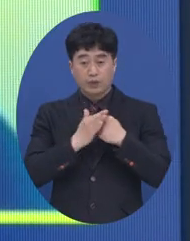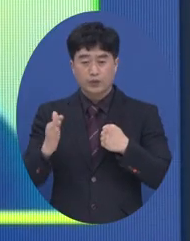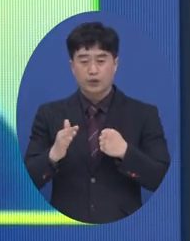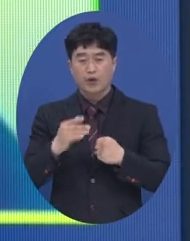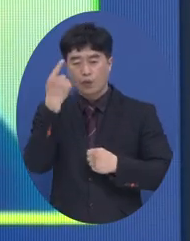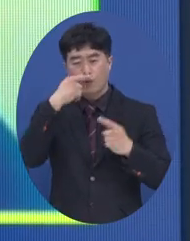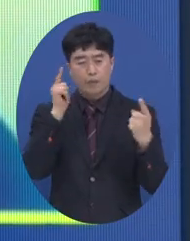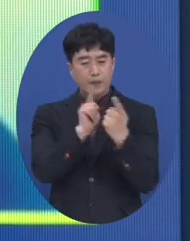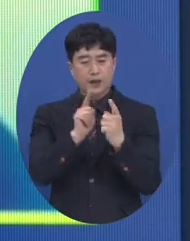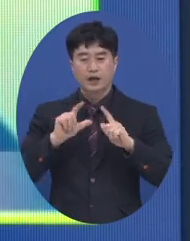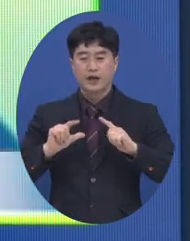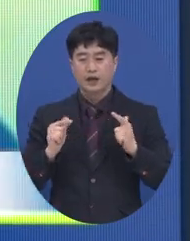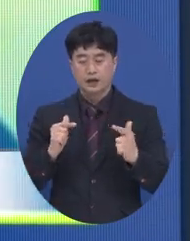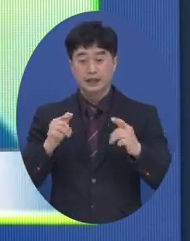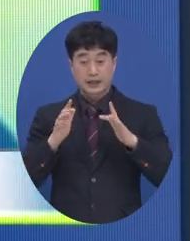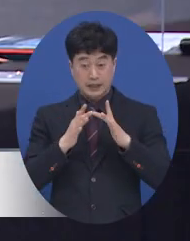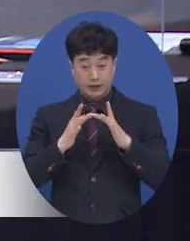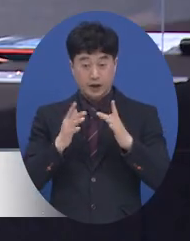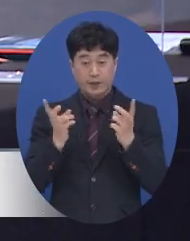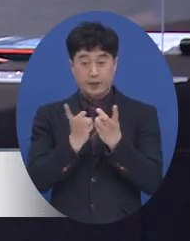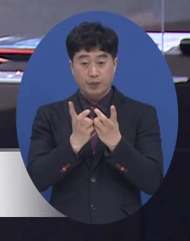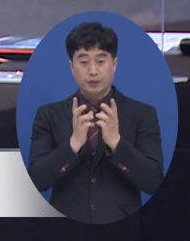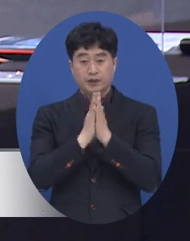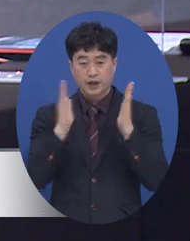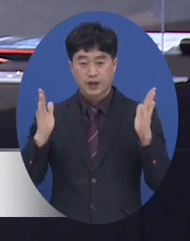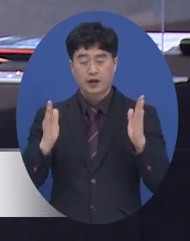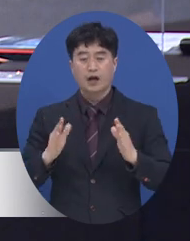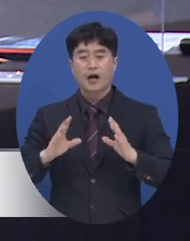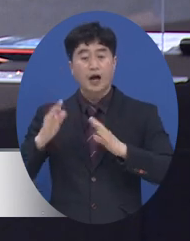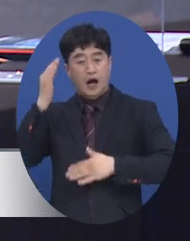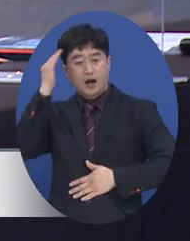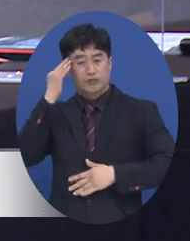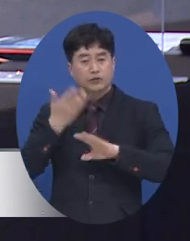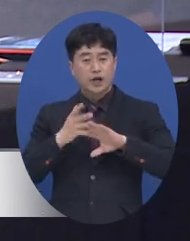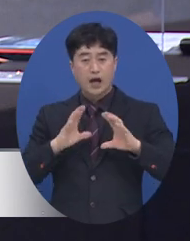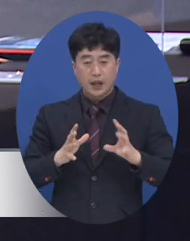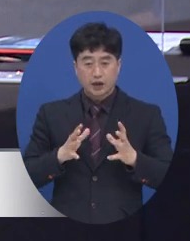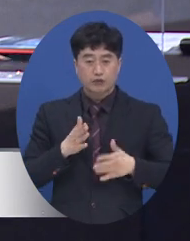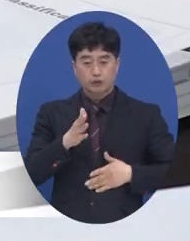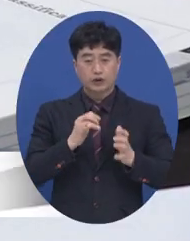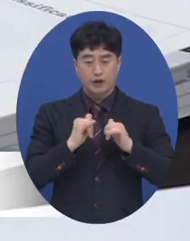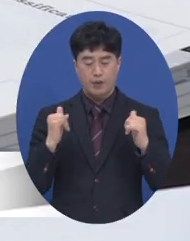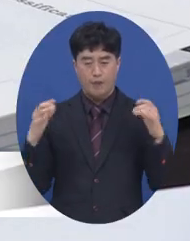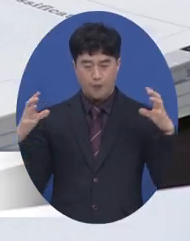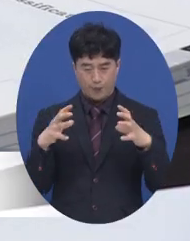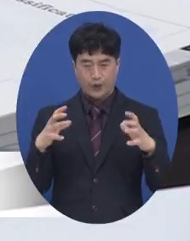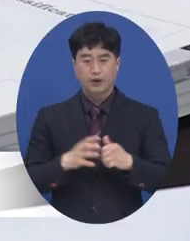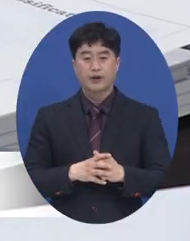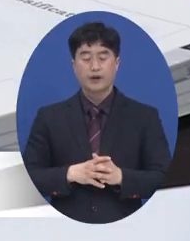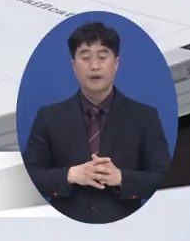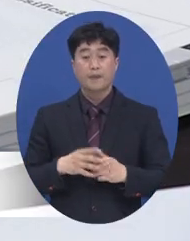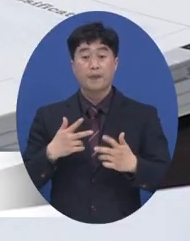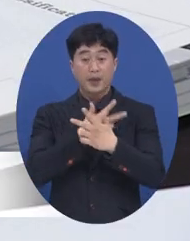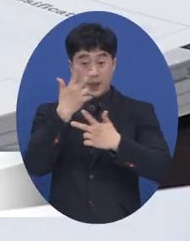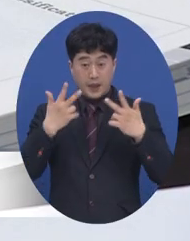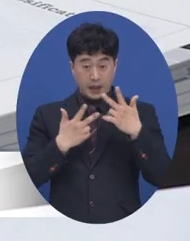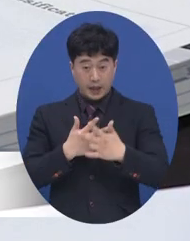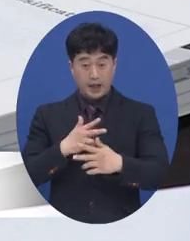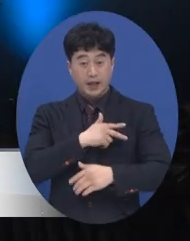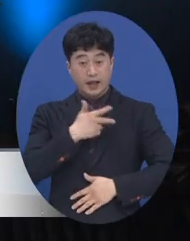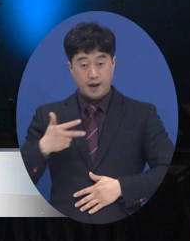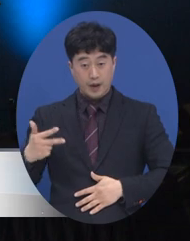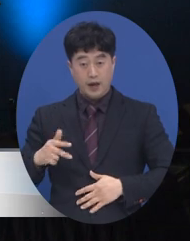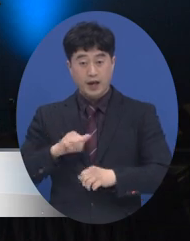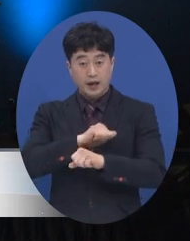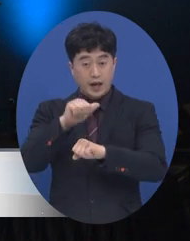방식의 온라인에서 진행됐는데 국내외 전문가들이 총출동했습니다. 네덜란드와 덴마크, 싱가포르